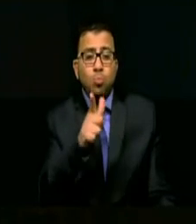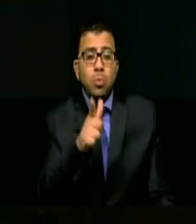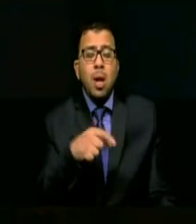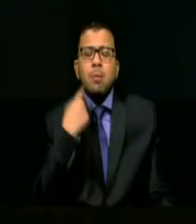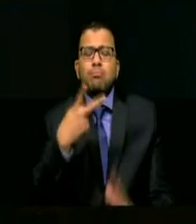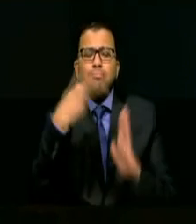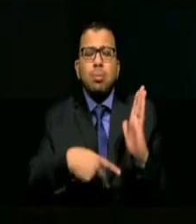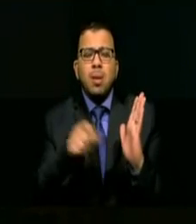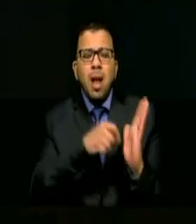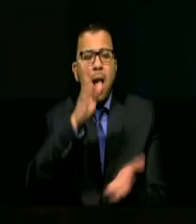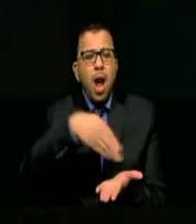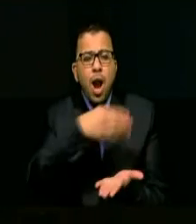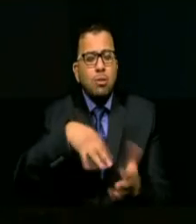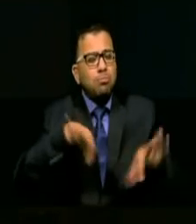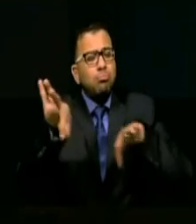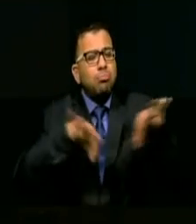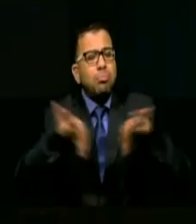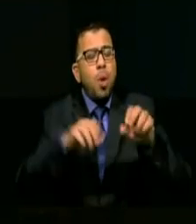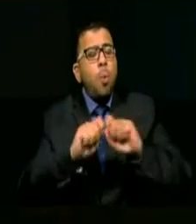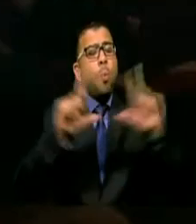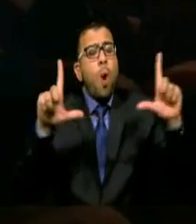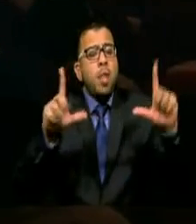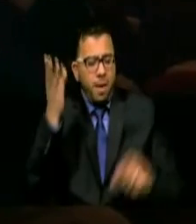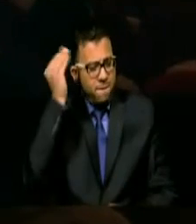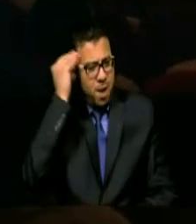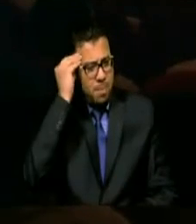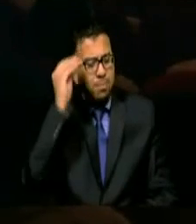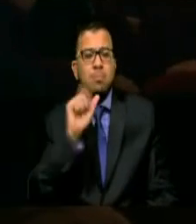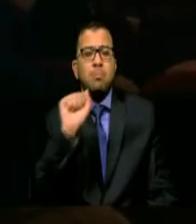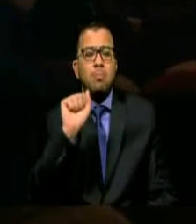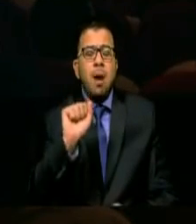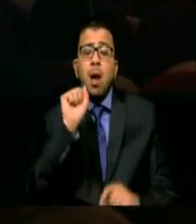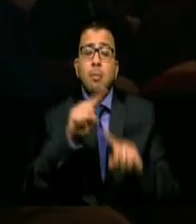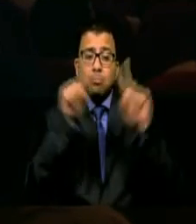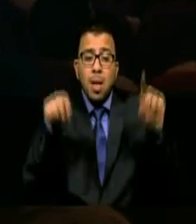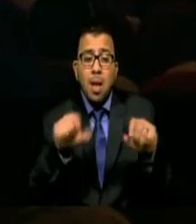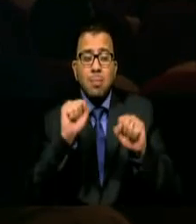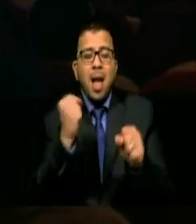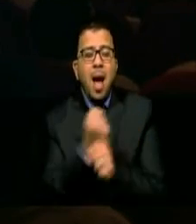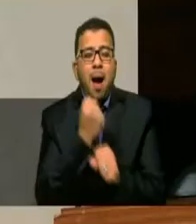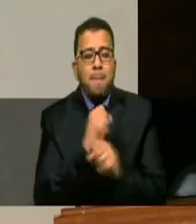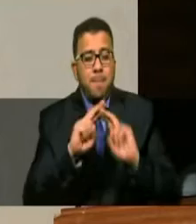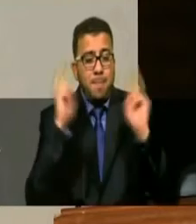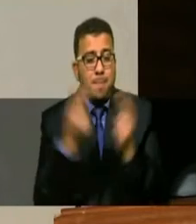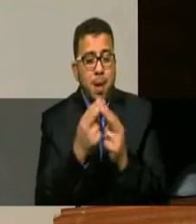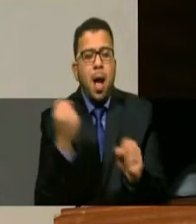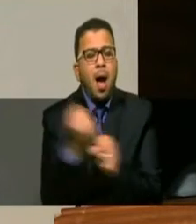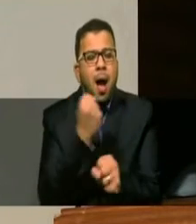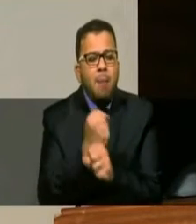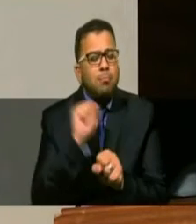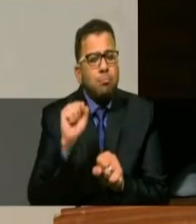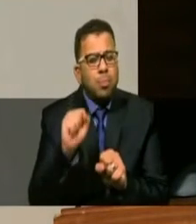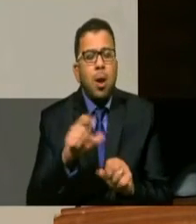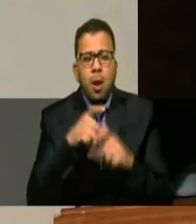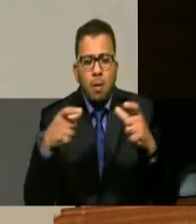الخاصة باعتماد خطة استراتيجية واضحة المعالم وفي إطار التزام دائرة الأشغال العامة بالعمل ضمن